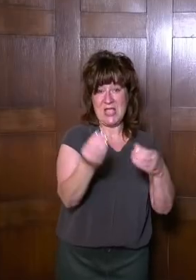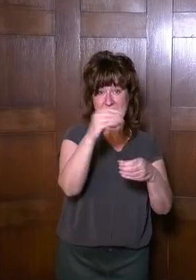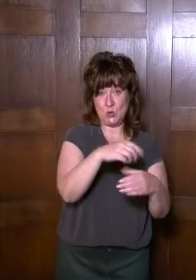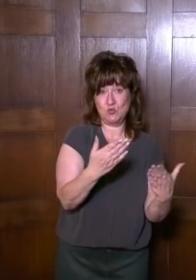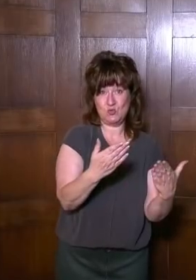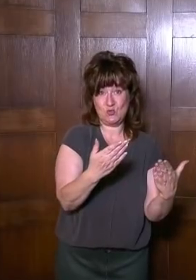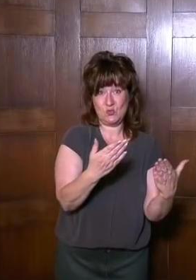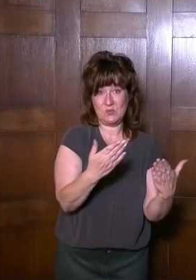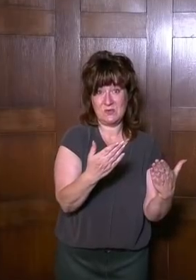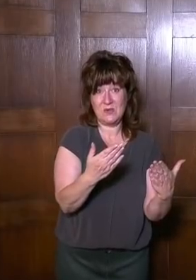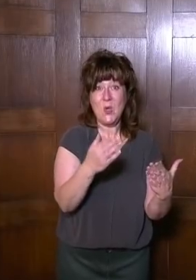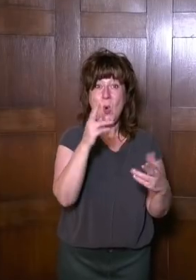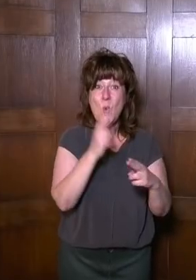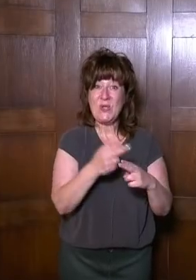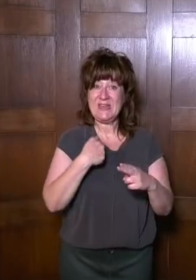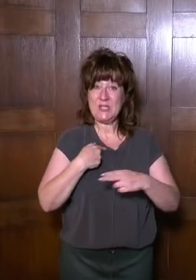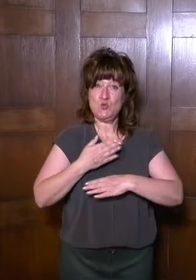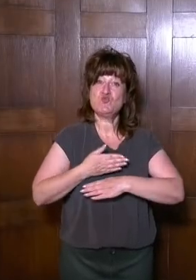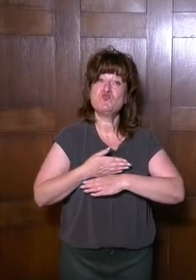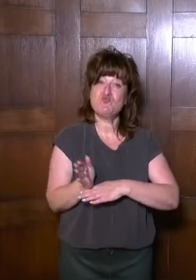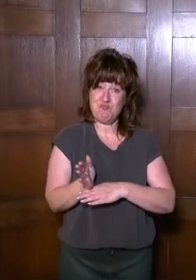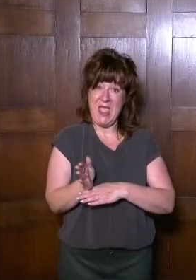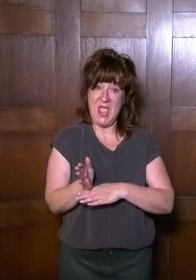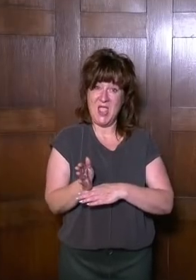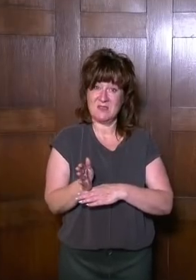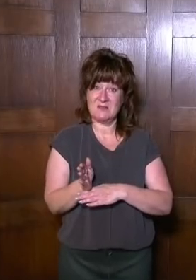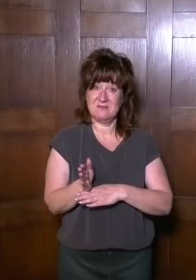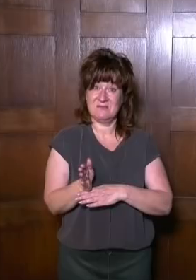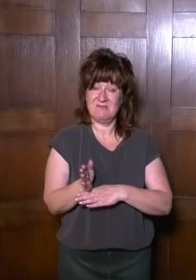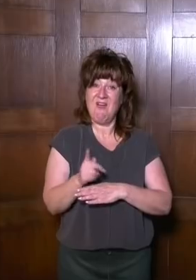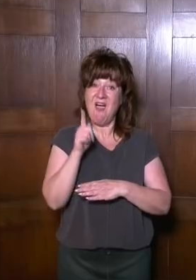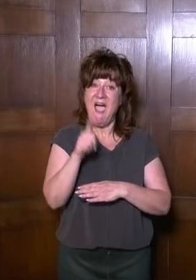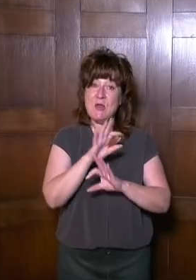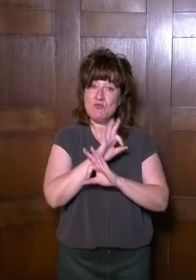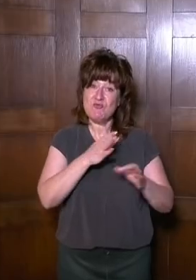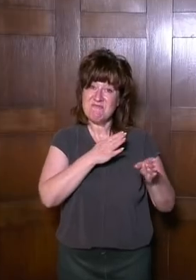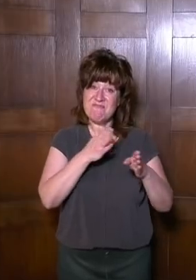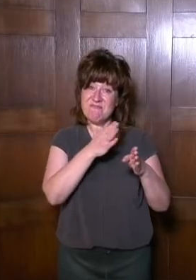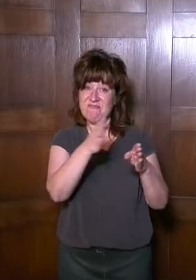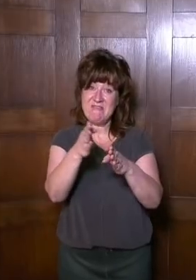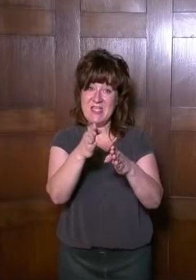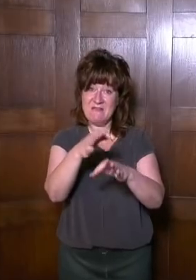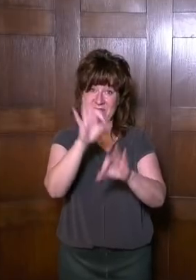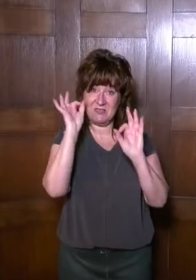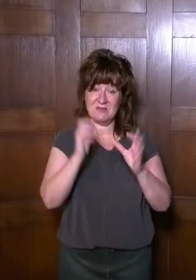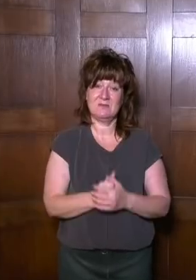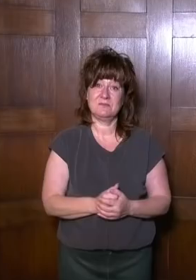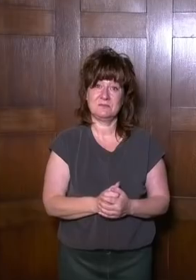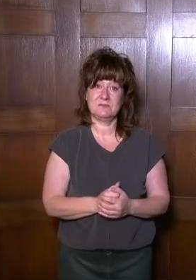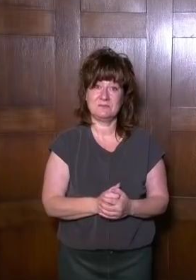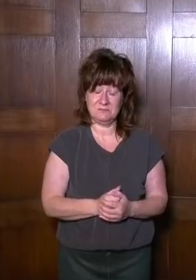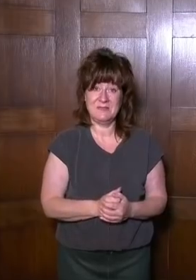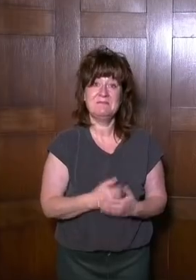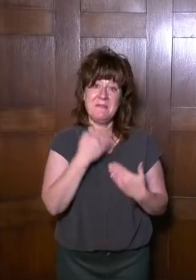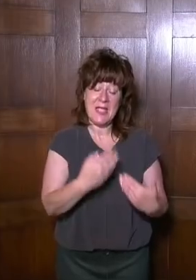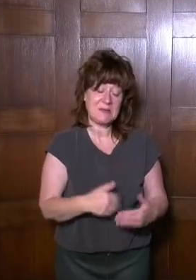mir leider zu spät gelungen, da wieder einen Ausweg zu finden. Also Ausweg ist wichtig. Vielen